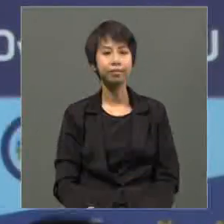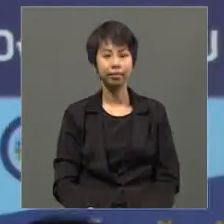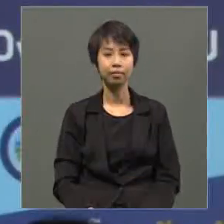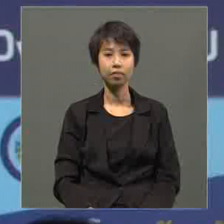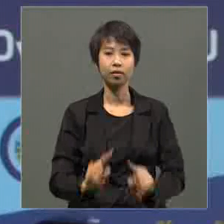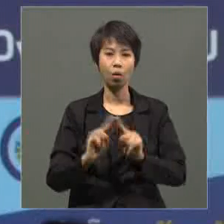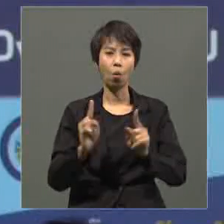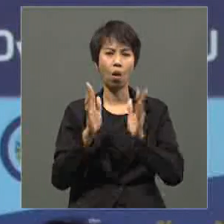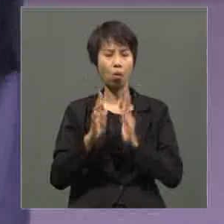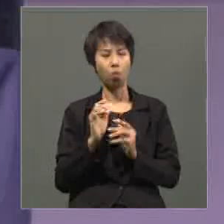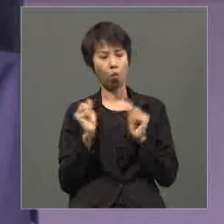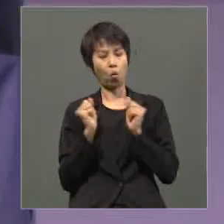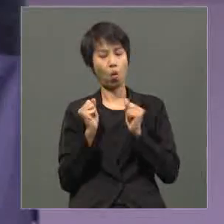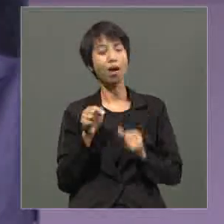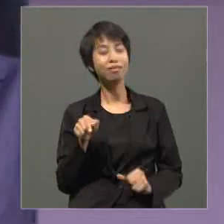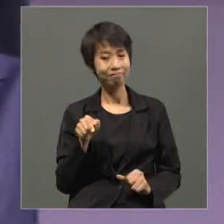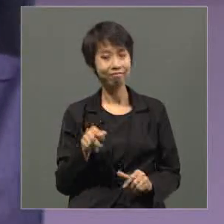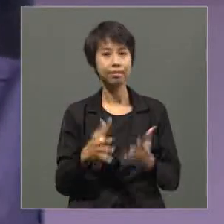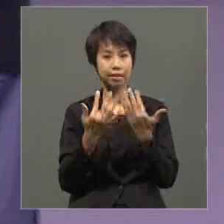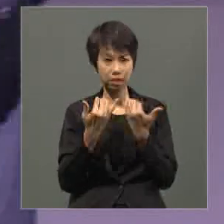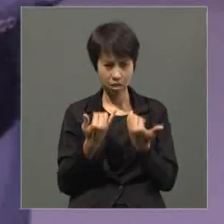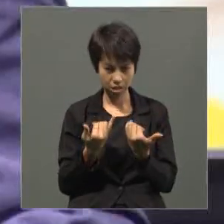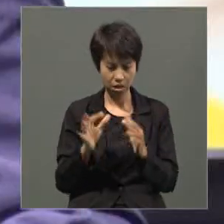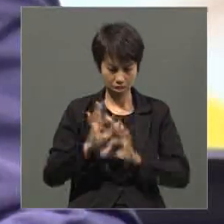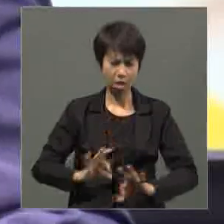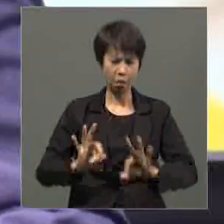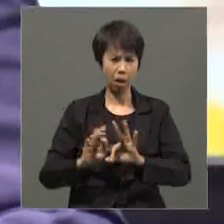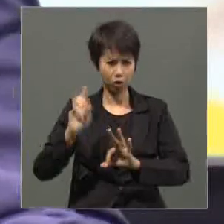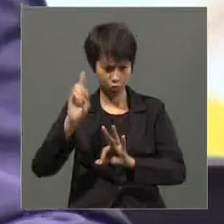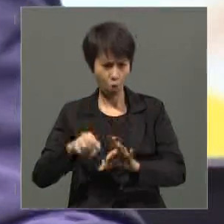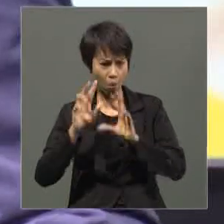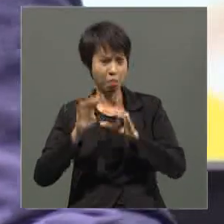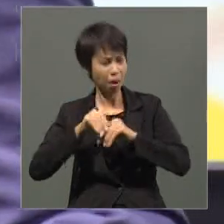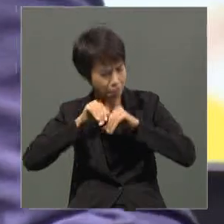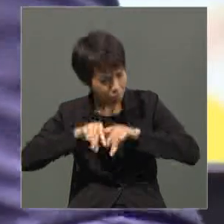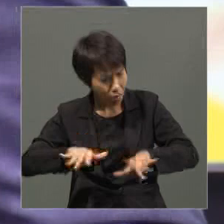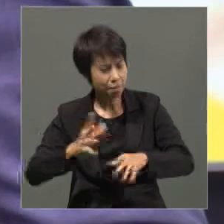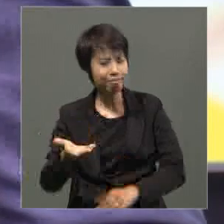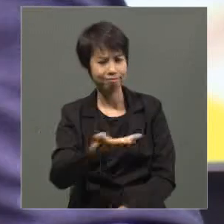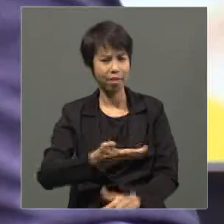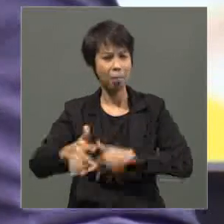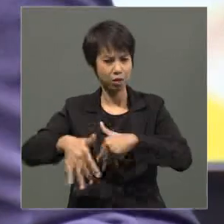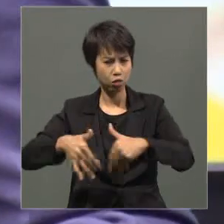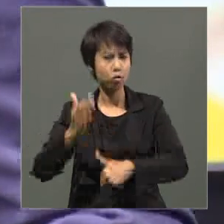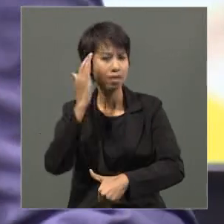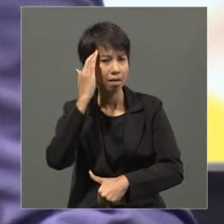าคนเนี่ยไม่ค่อยกล้าที่จะดื่มกันโดยการประปาต้องสร้างความเชื่อมั่นให้กับพี่น้องประชาชนไปฟังเสียงท่านรองนายก